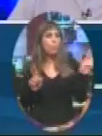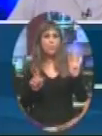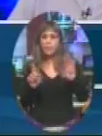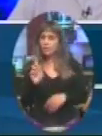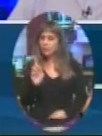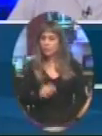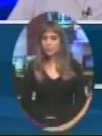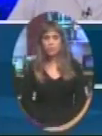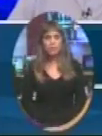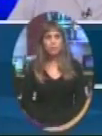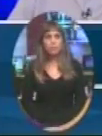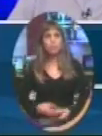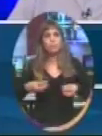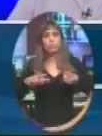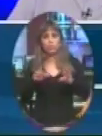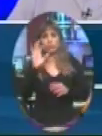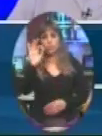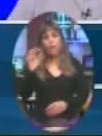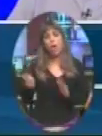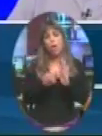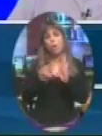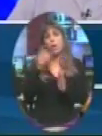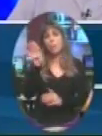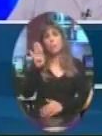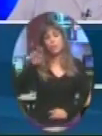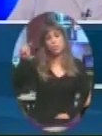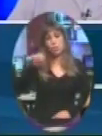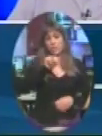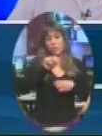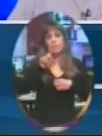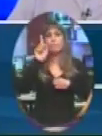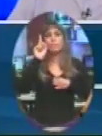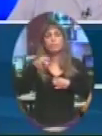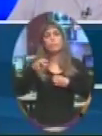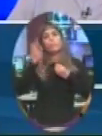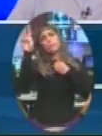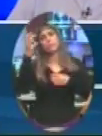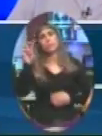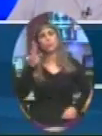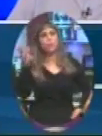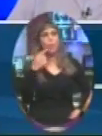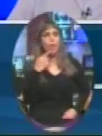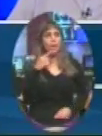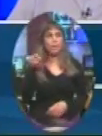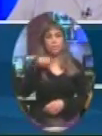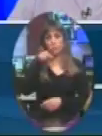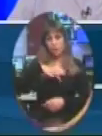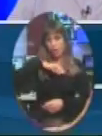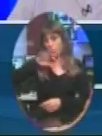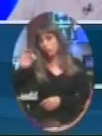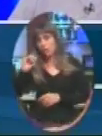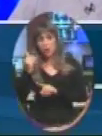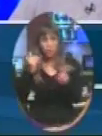השיטה שלכם, נתניהו צריך כל פעם שהוא עוסק במשהו לקרוא לשמרון, להגיד לו, אתה מתעסק בזה או לא מתעסק בזה. מי שצריך